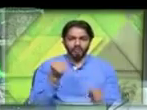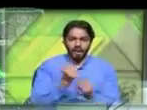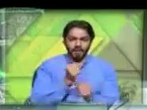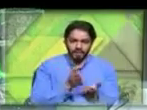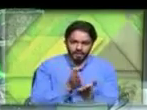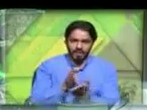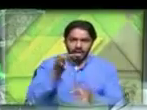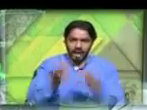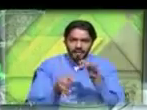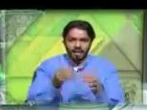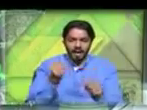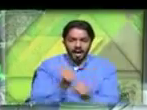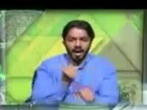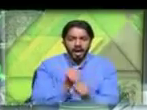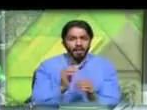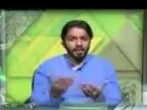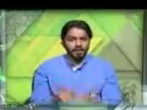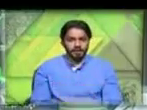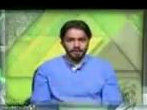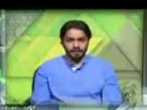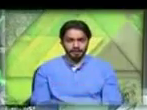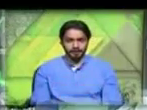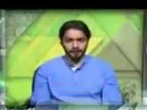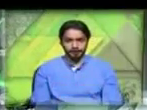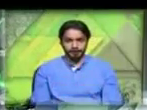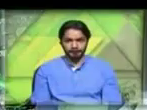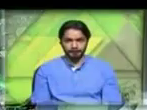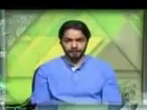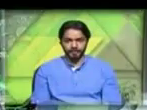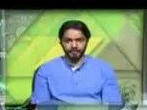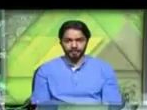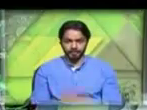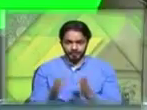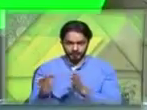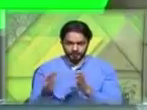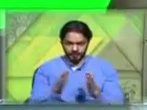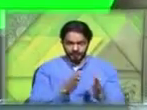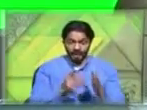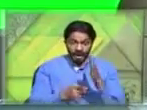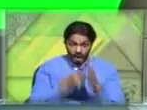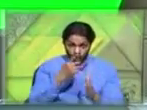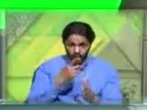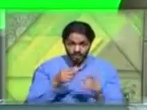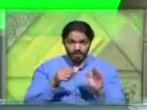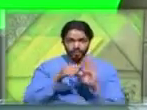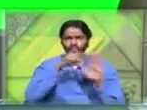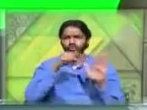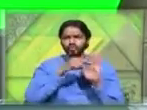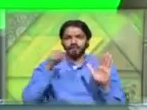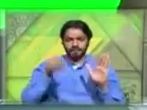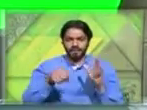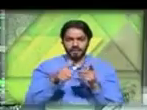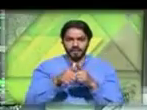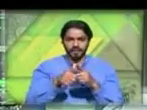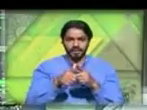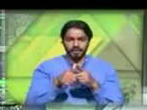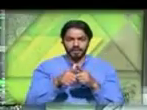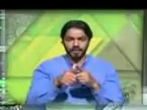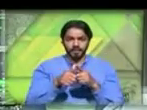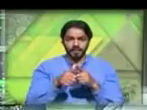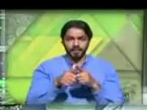أخي محمد أن نتورع في القول. التورع في القول. بمعنى؟ باختصار